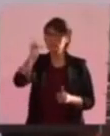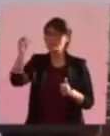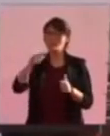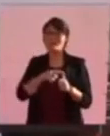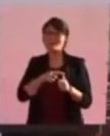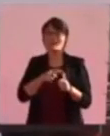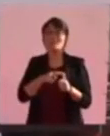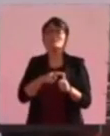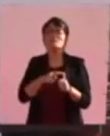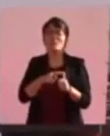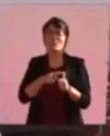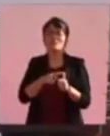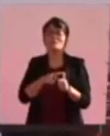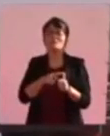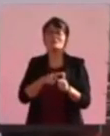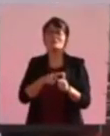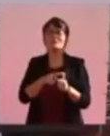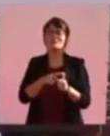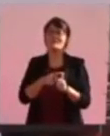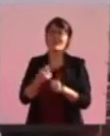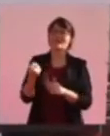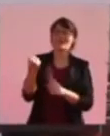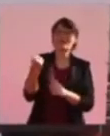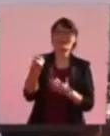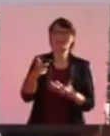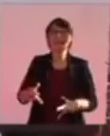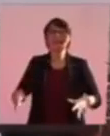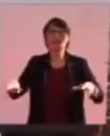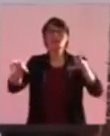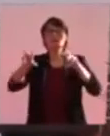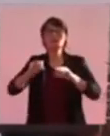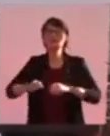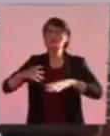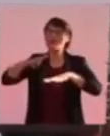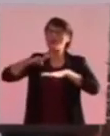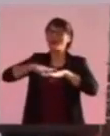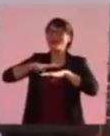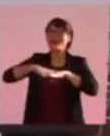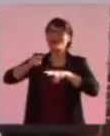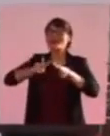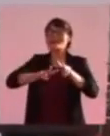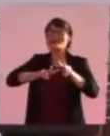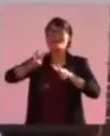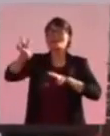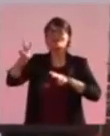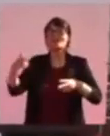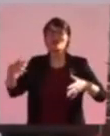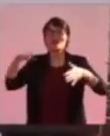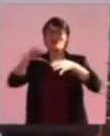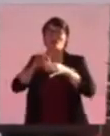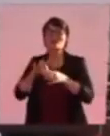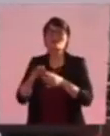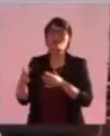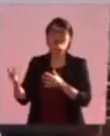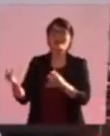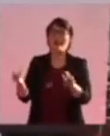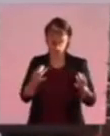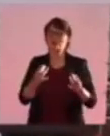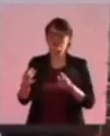ricostituzione il rafforzamento della rete nazionale di epidemiologia e predisposizione dei piani di risposta